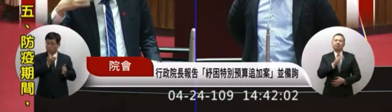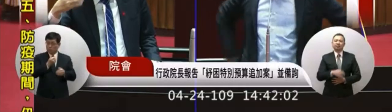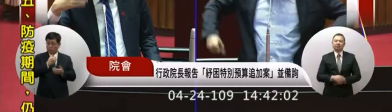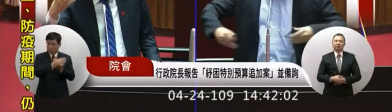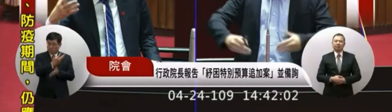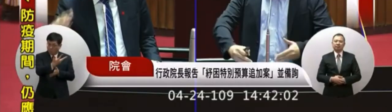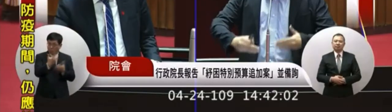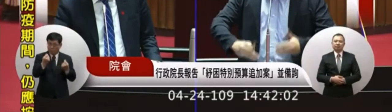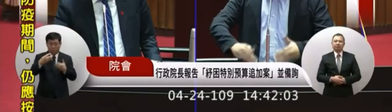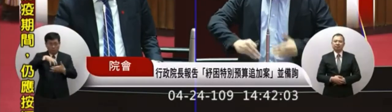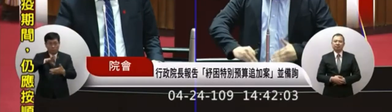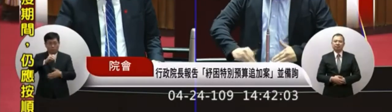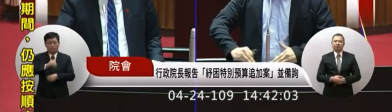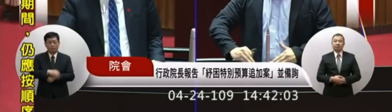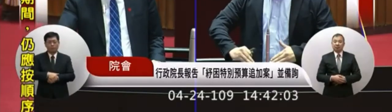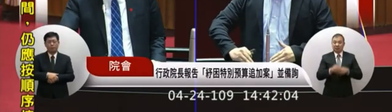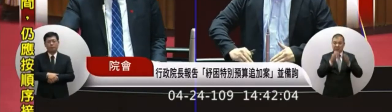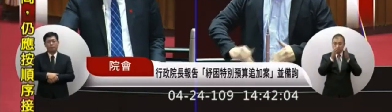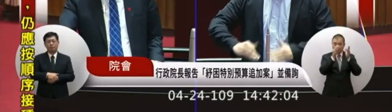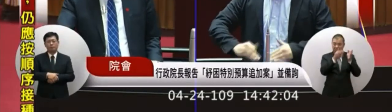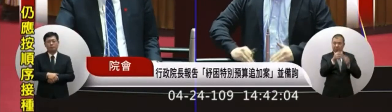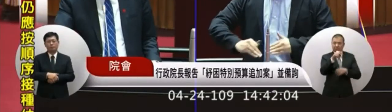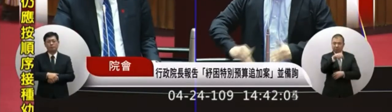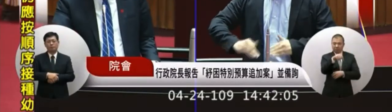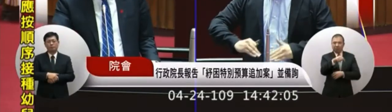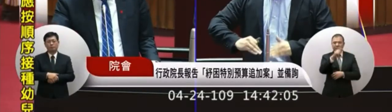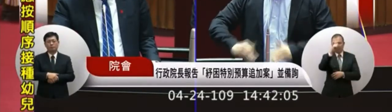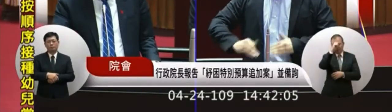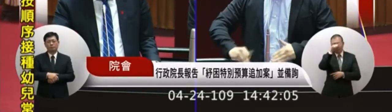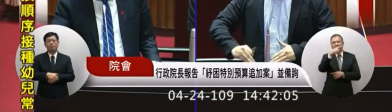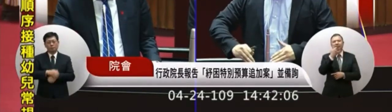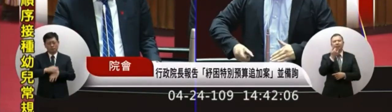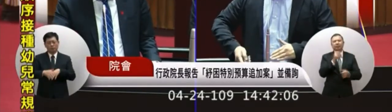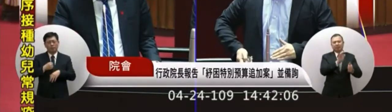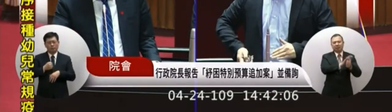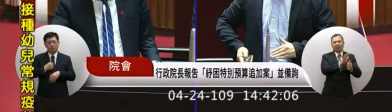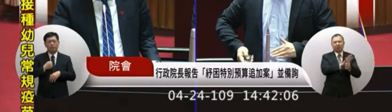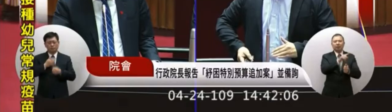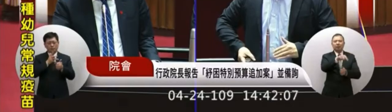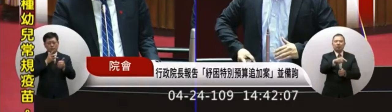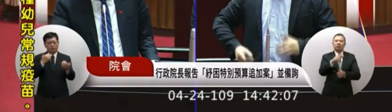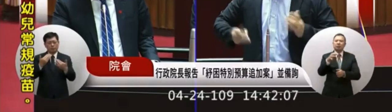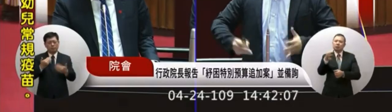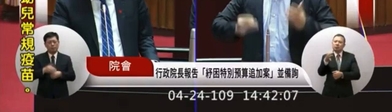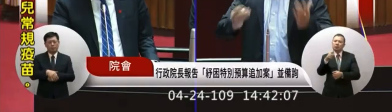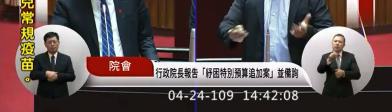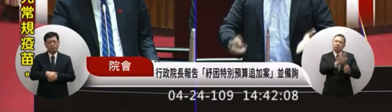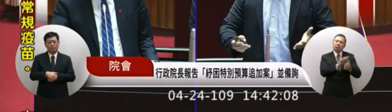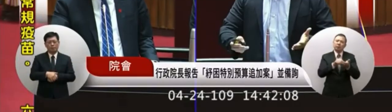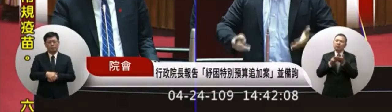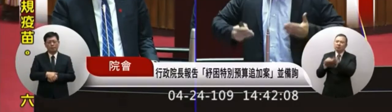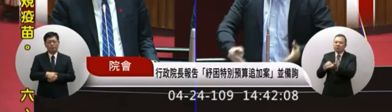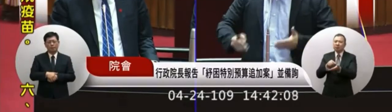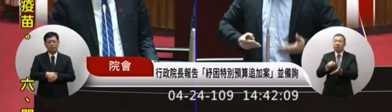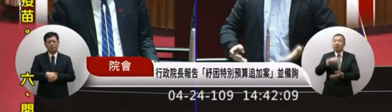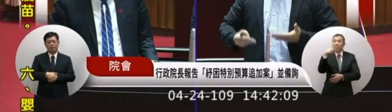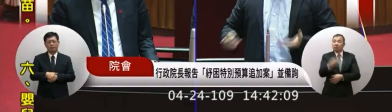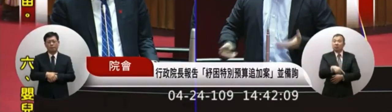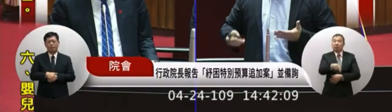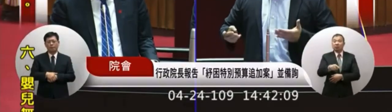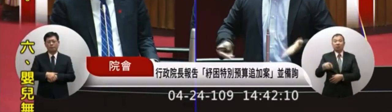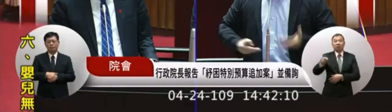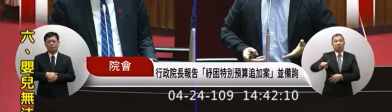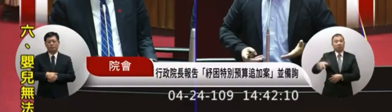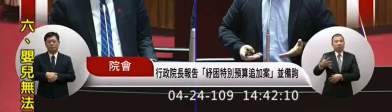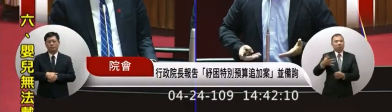八项有定答无？ 啊，针对这项的话，希望会当互伊较济资源。 我只来了解需求 啊。啊，这种千五块，你千五块你嘛